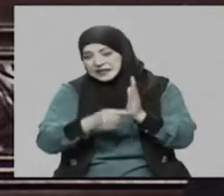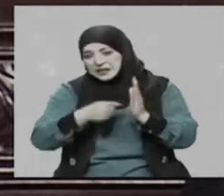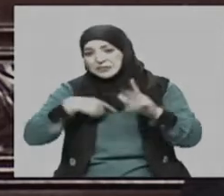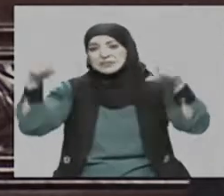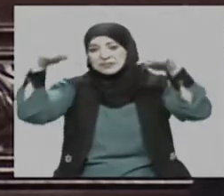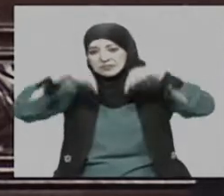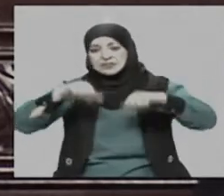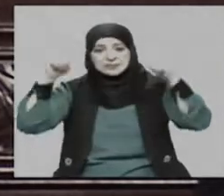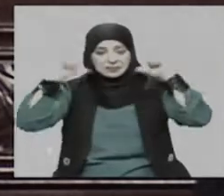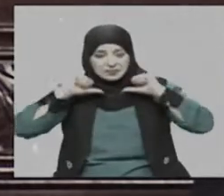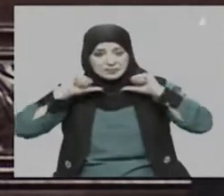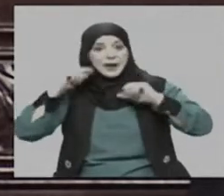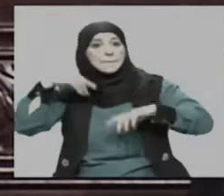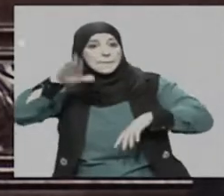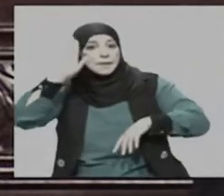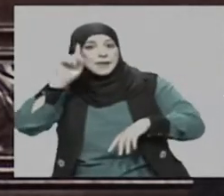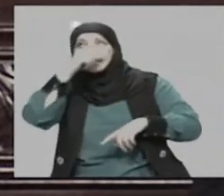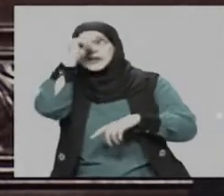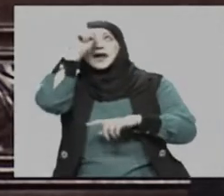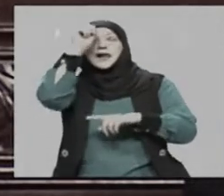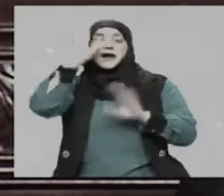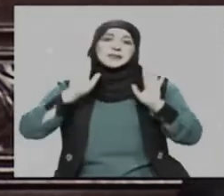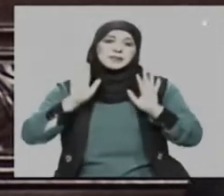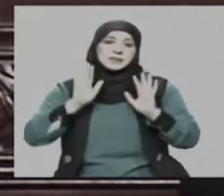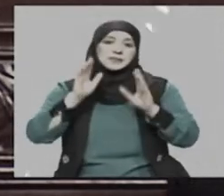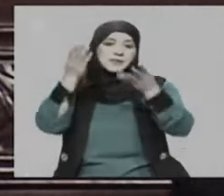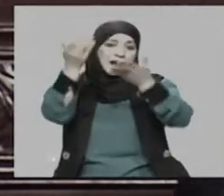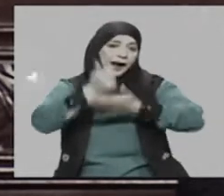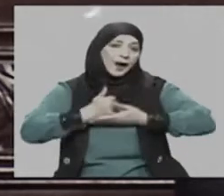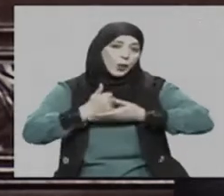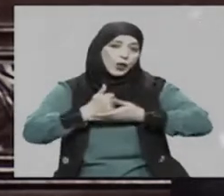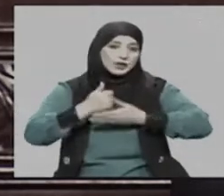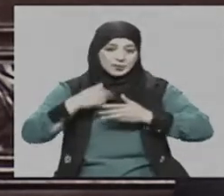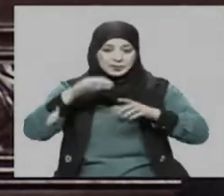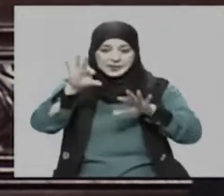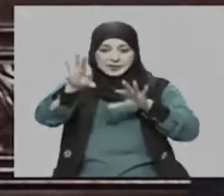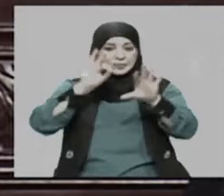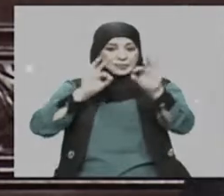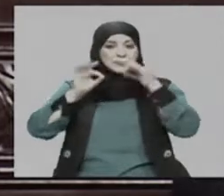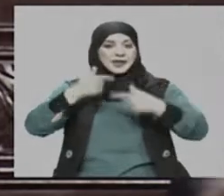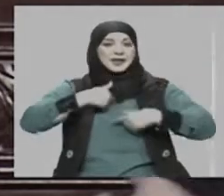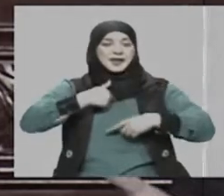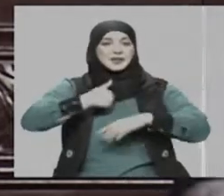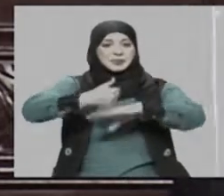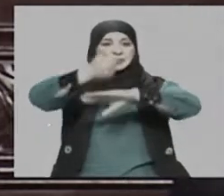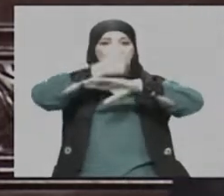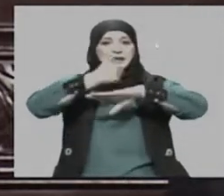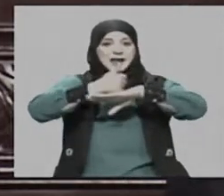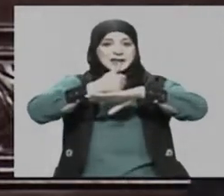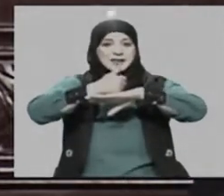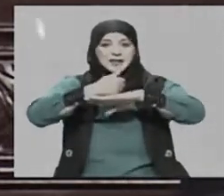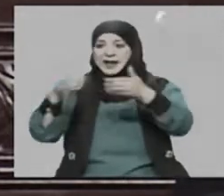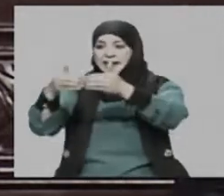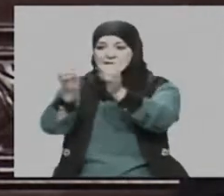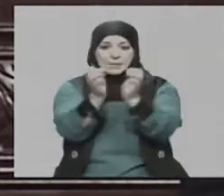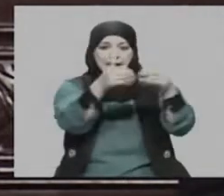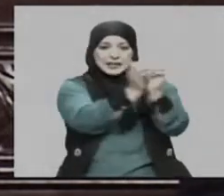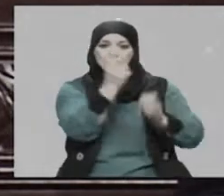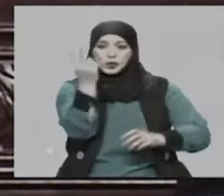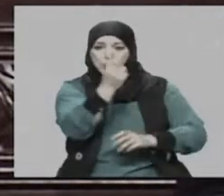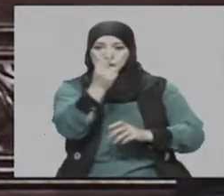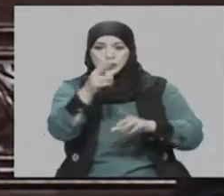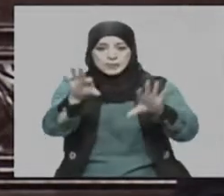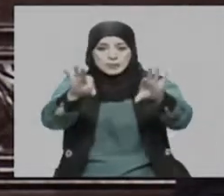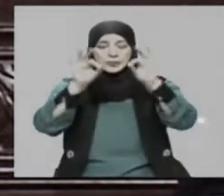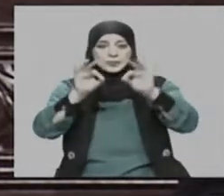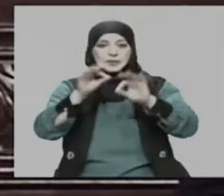شاءت الاقدار انه يتم اختياري بعد ترشيحي من زوز احزاب ويختارني رئيس.